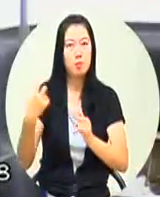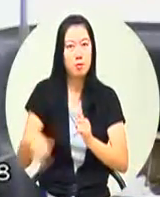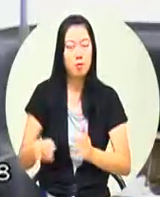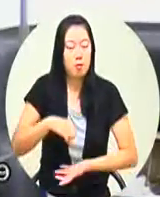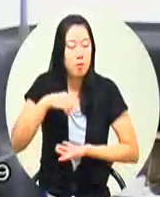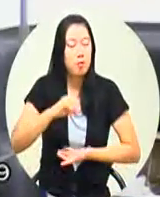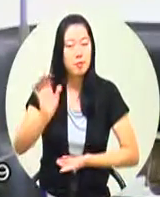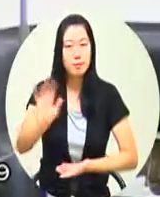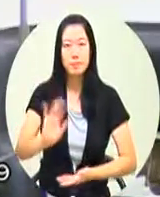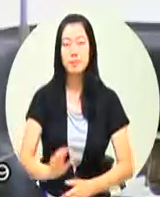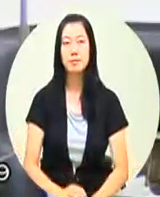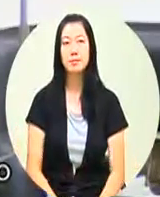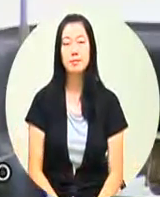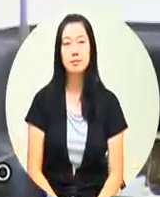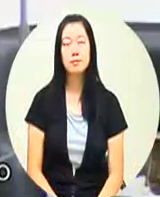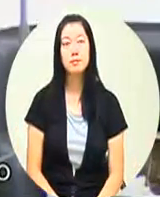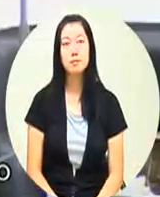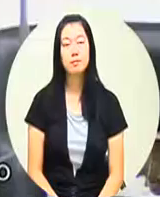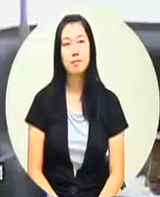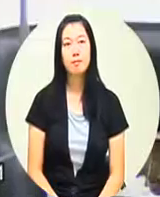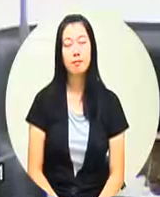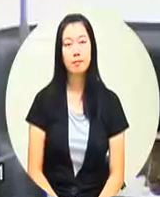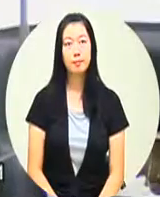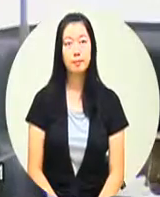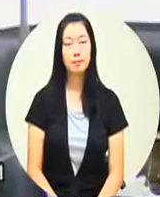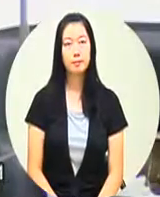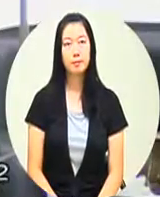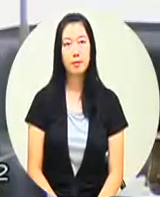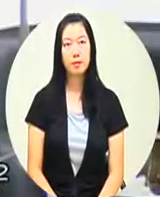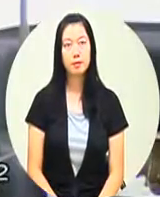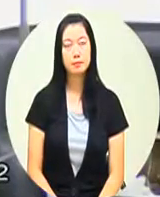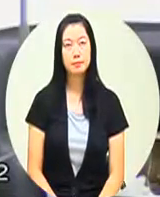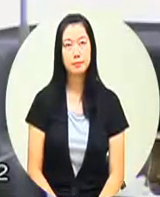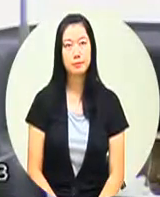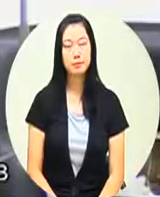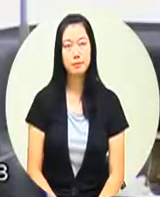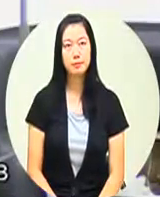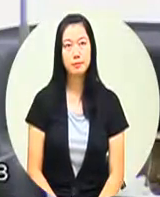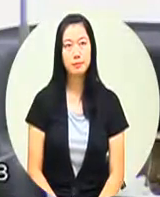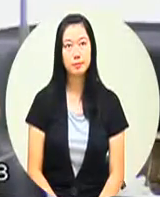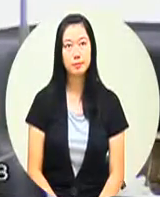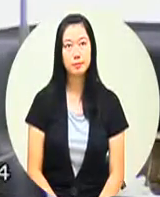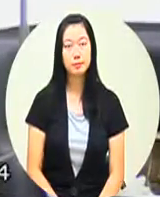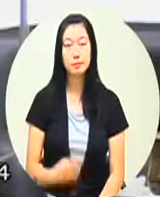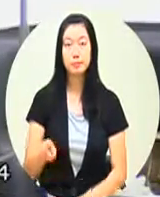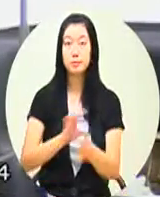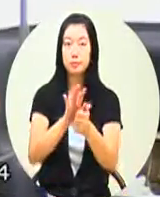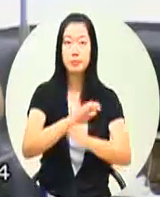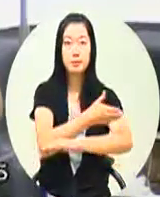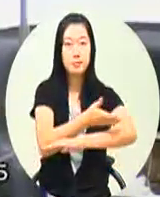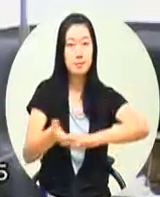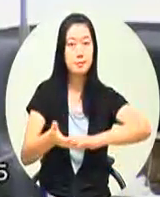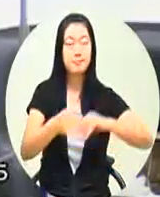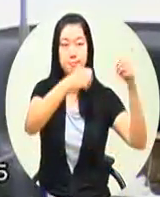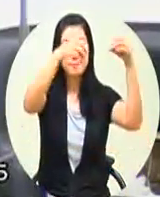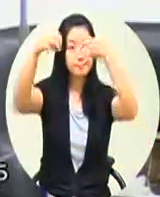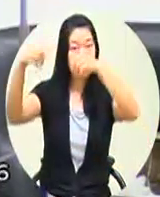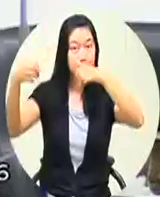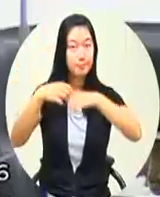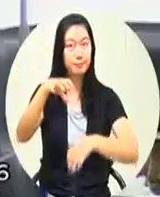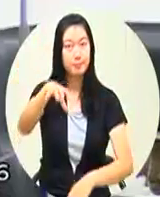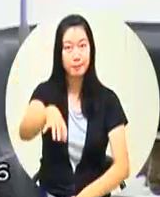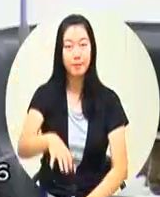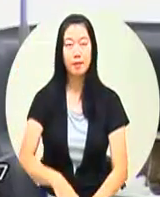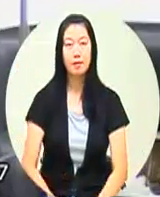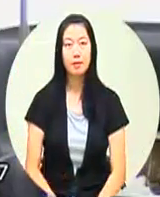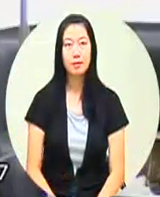痛苦啦。好，那你请坐哈。那来，我再来想说，我们那个爱河之心啊，爱河之心也